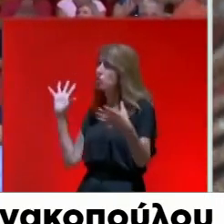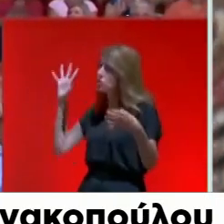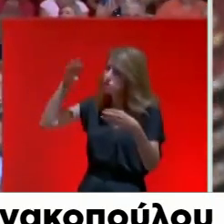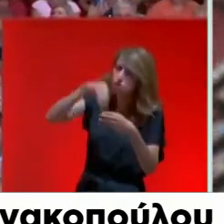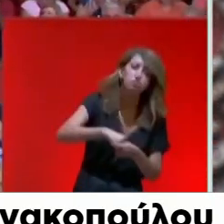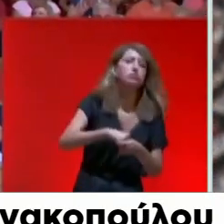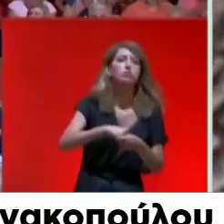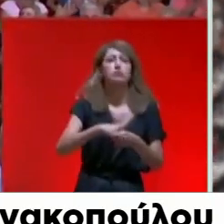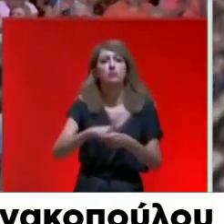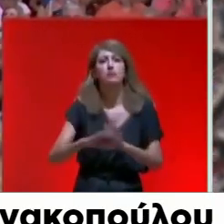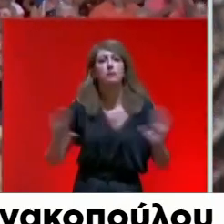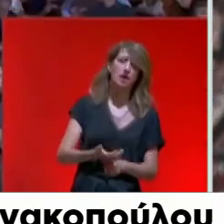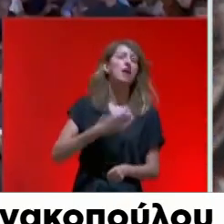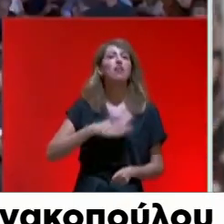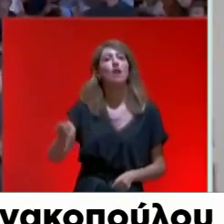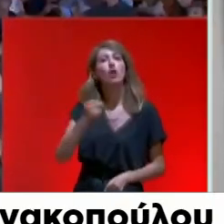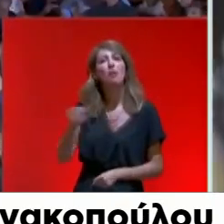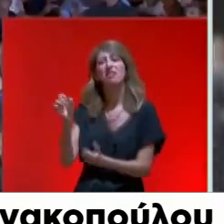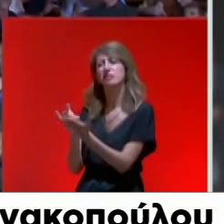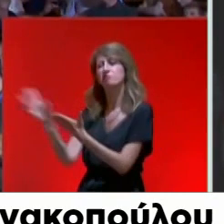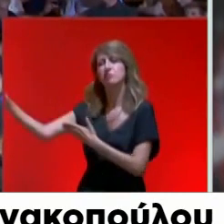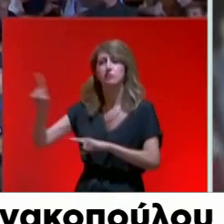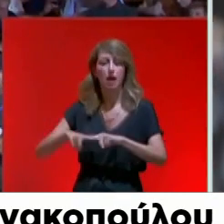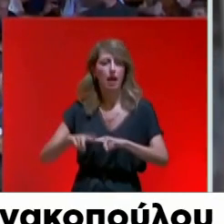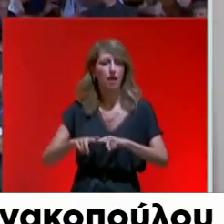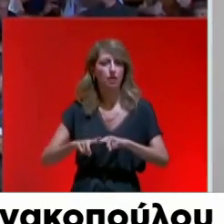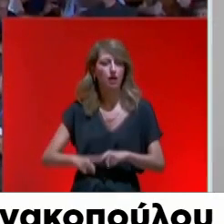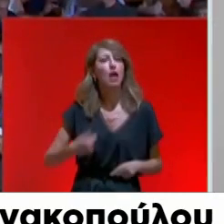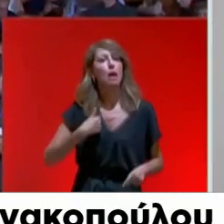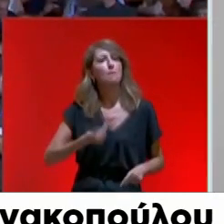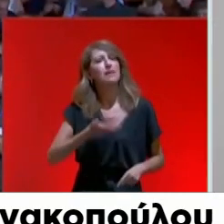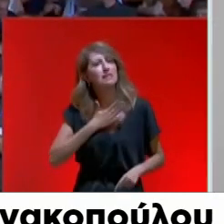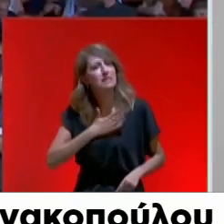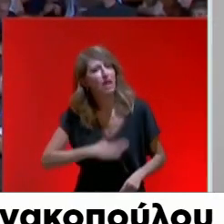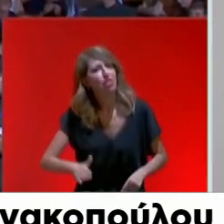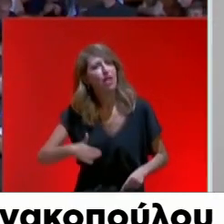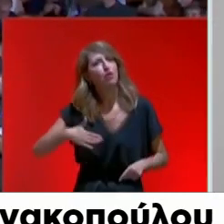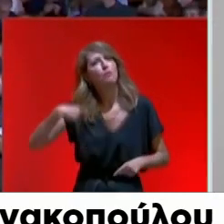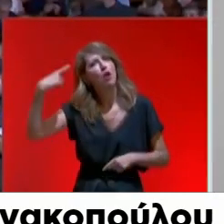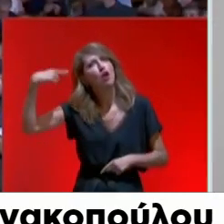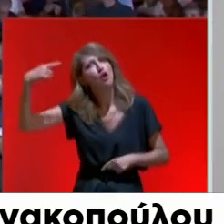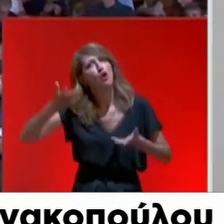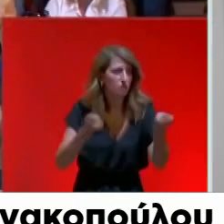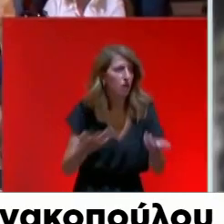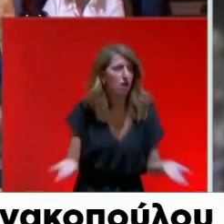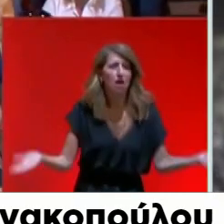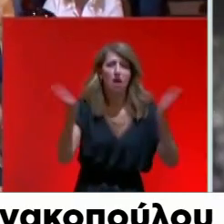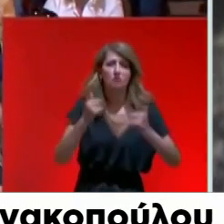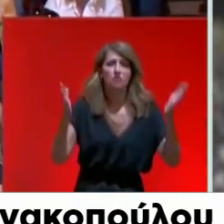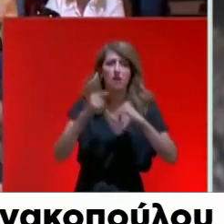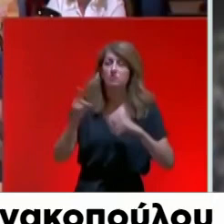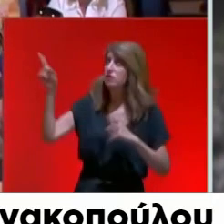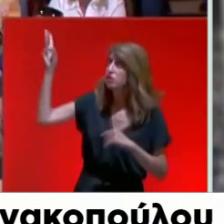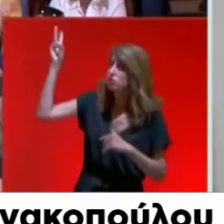το δείξαν. Άρα δεν θα έβαζα αυτή τη στιγμή αριθμητικό στόχο. Όσο περισσότεροι έρθουν, όσο πιο μαζική είναι η συμμετοχή,